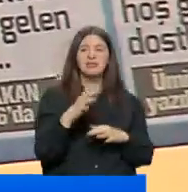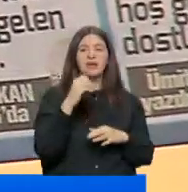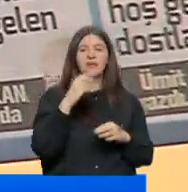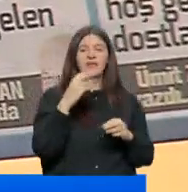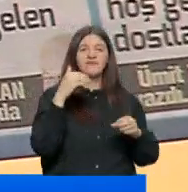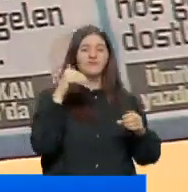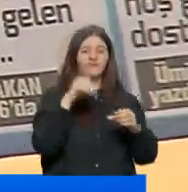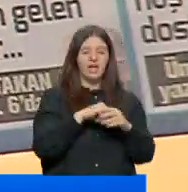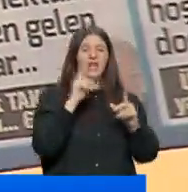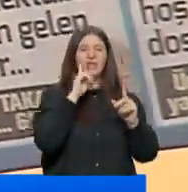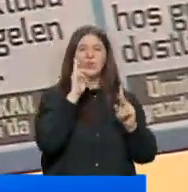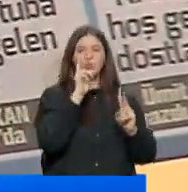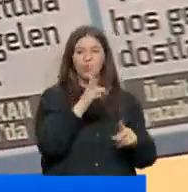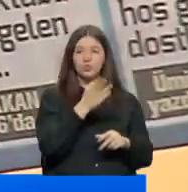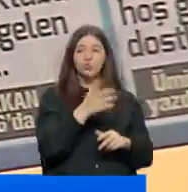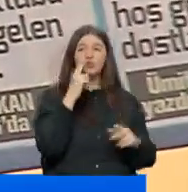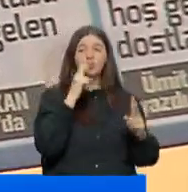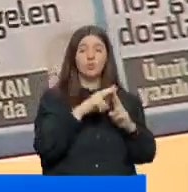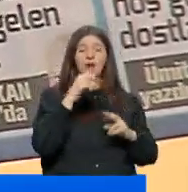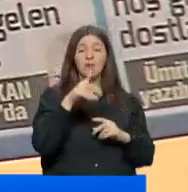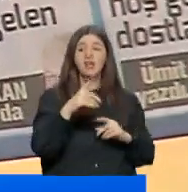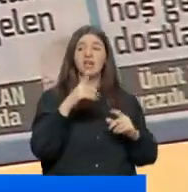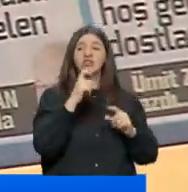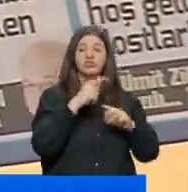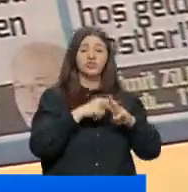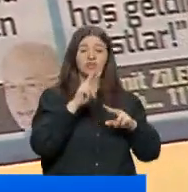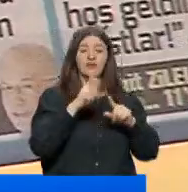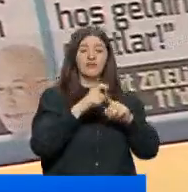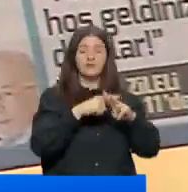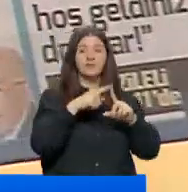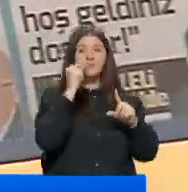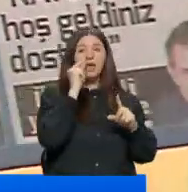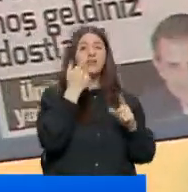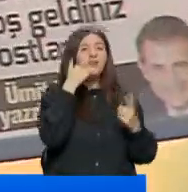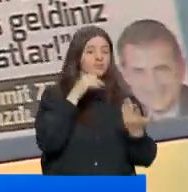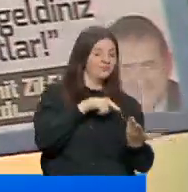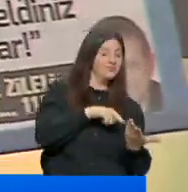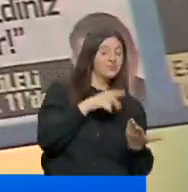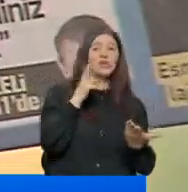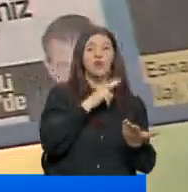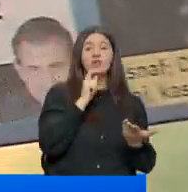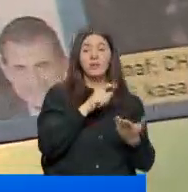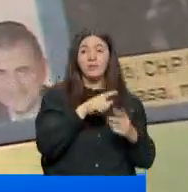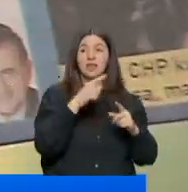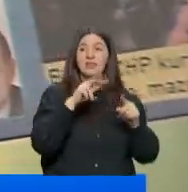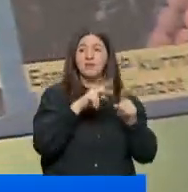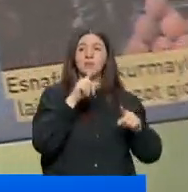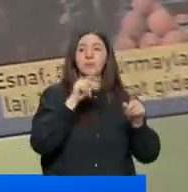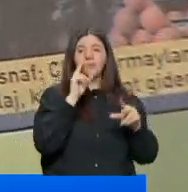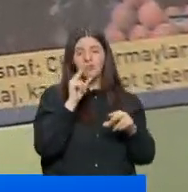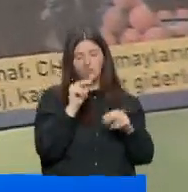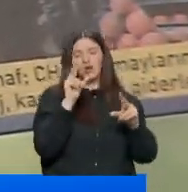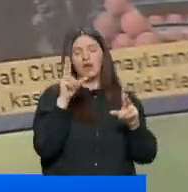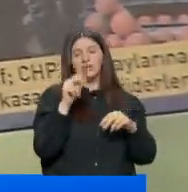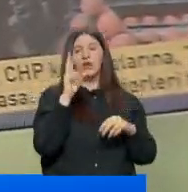AKP'li vekilin dinlediği görüldü. Görüşmelerde AKP'li Cevdet Yılmaz'a telefonundan bir şeyler gösterip gülümseyen Nebati'nin ara sıra uyukladığı